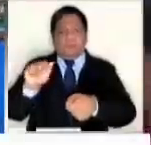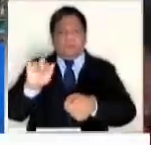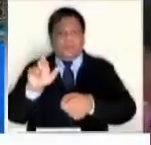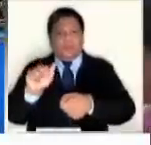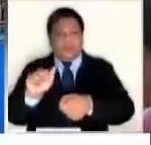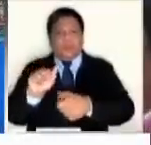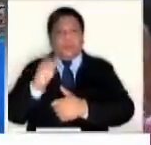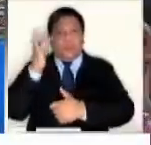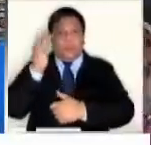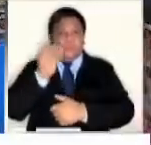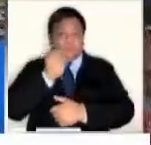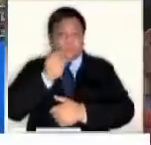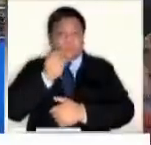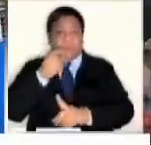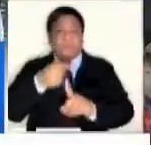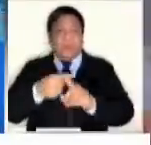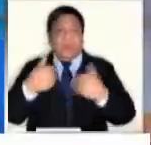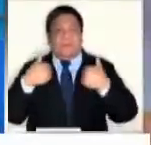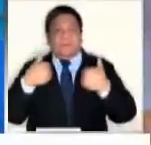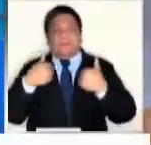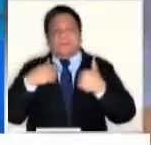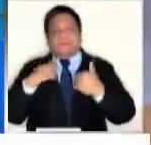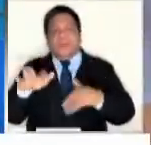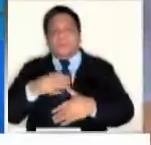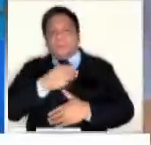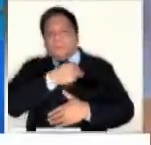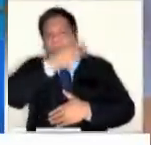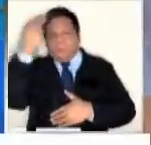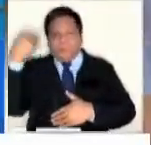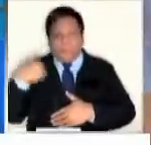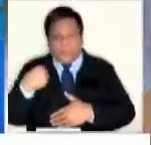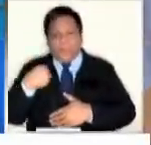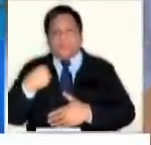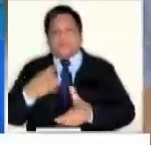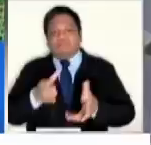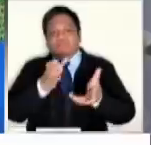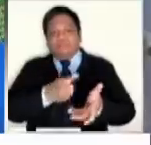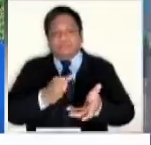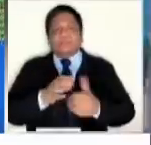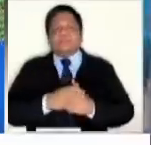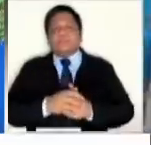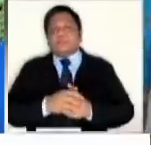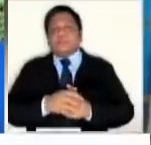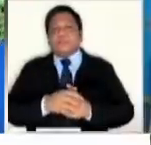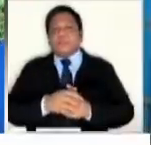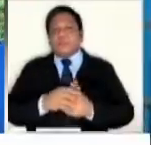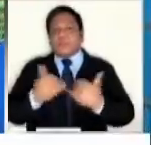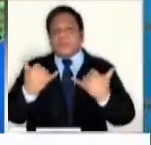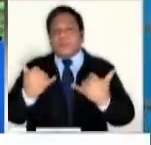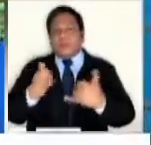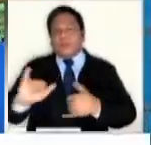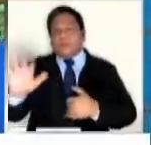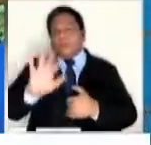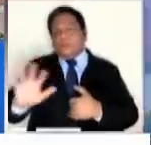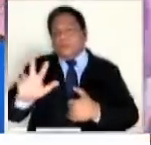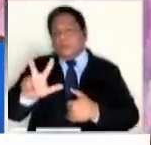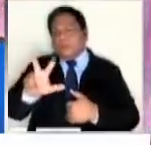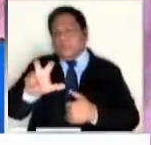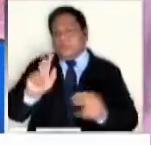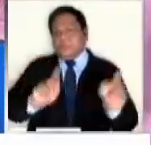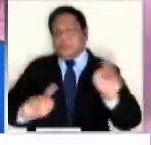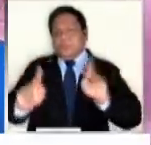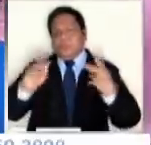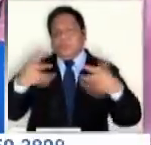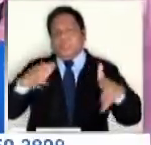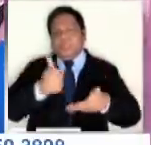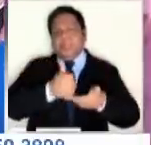may nakalagay ring imahe ng mahal na inang Maria sa kariton. Sa ngayon, nasa 300 katao na ang nabigyan ng pagkain mula